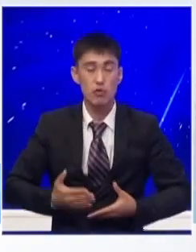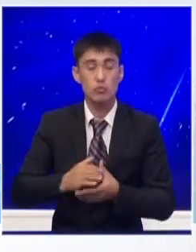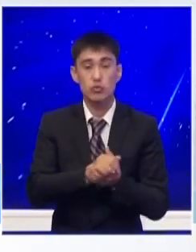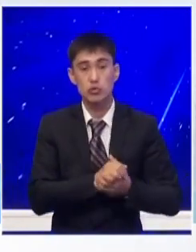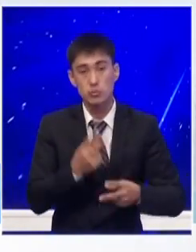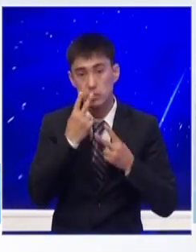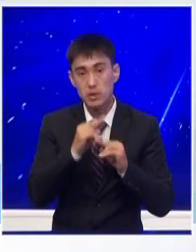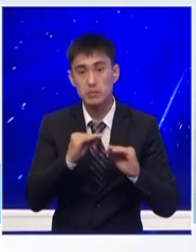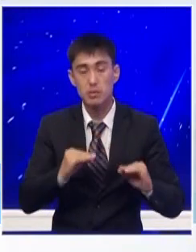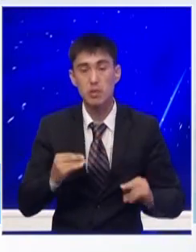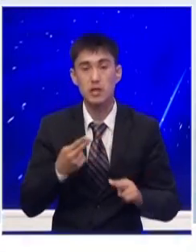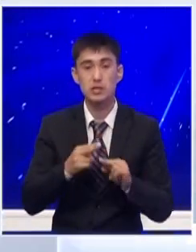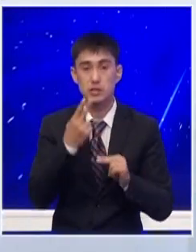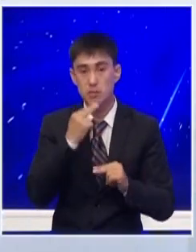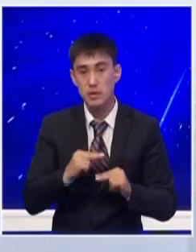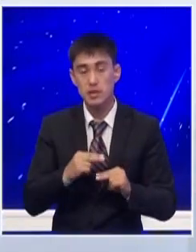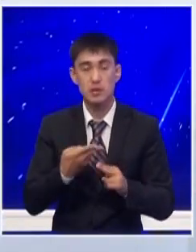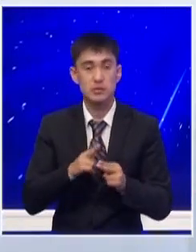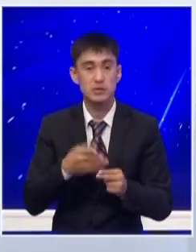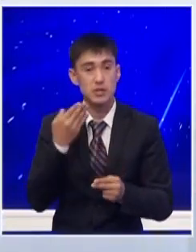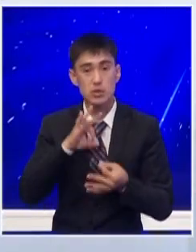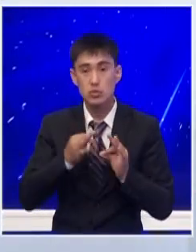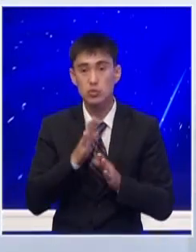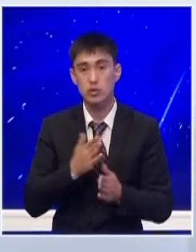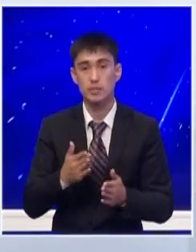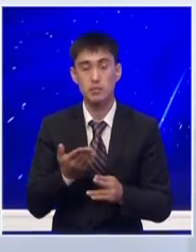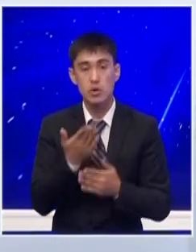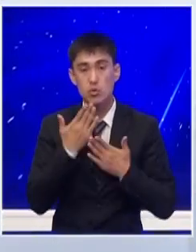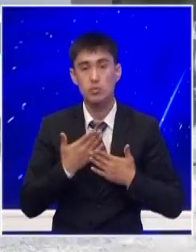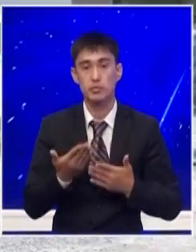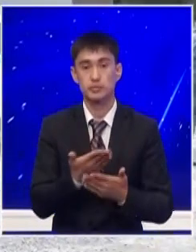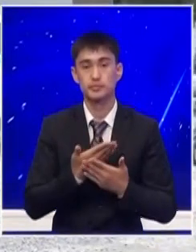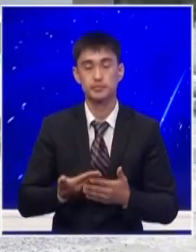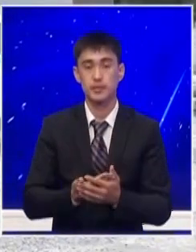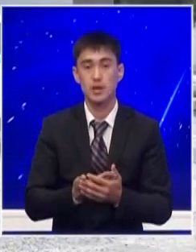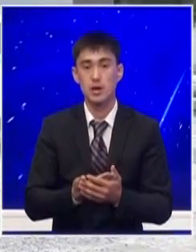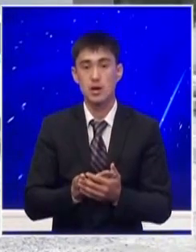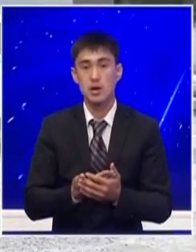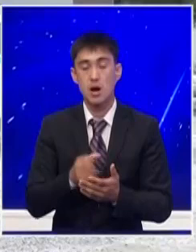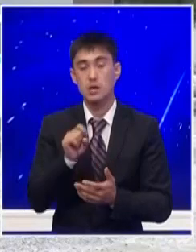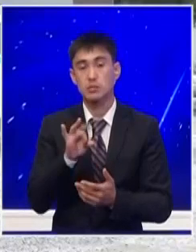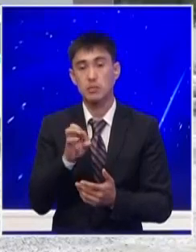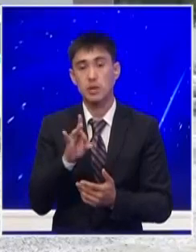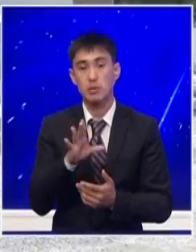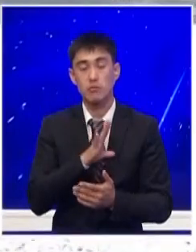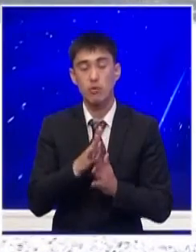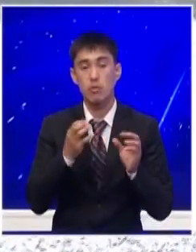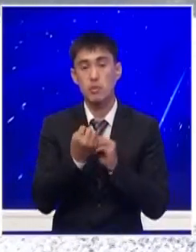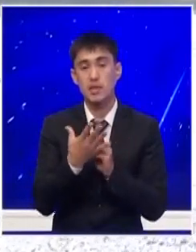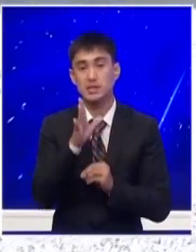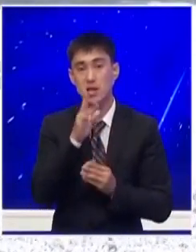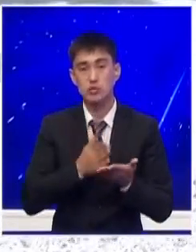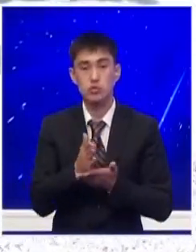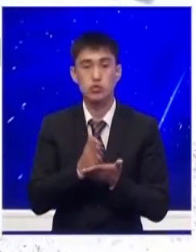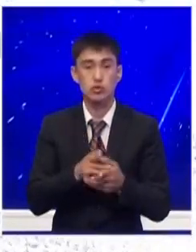дружно, присматриваем за младшими. И нам это совсем не трудно. Мы их очень любим. К К слову, Азамат Абдрахманов более 15 лет служит